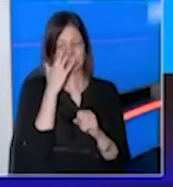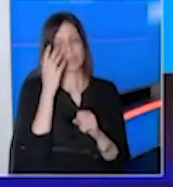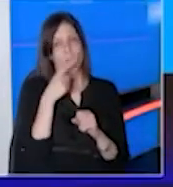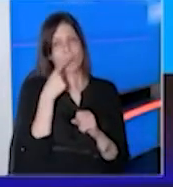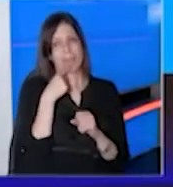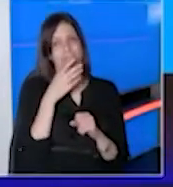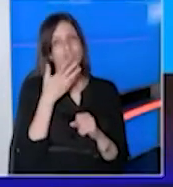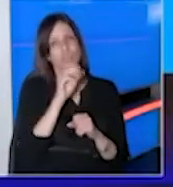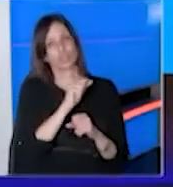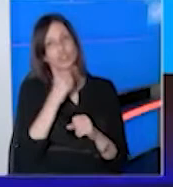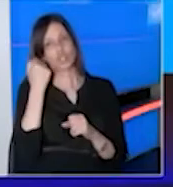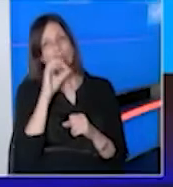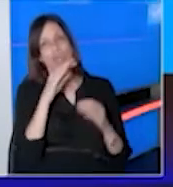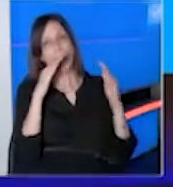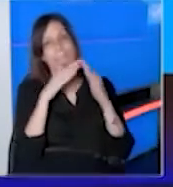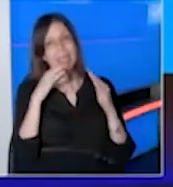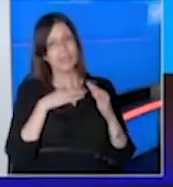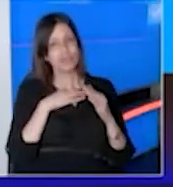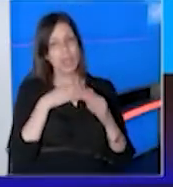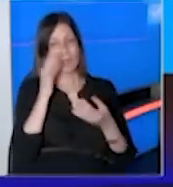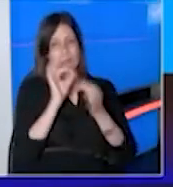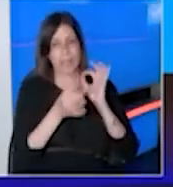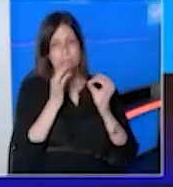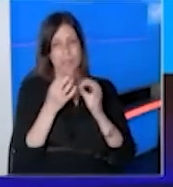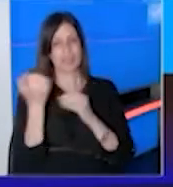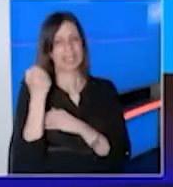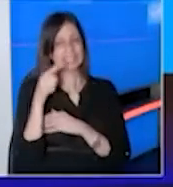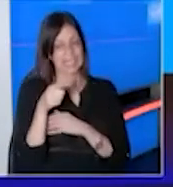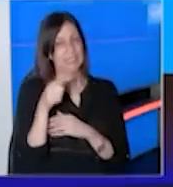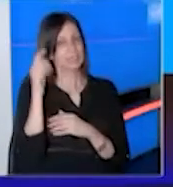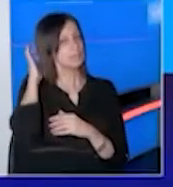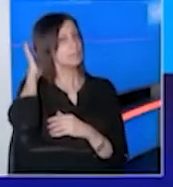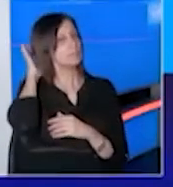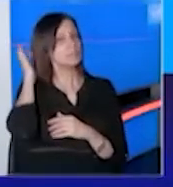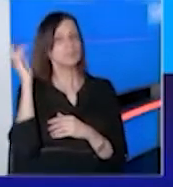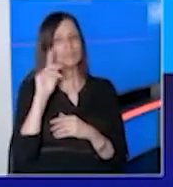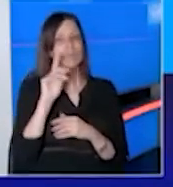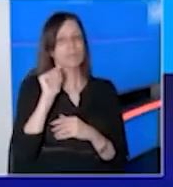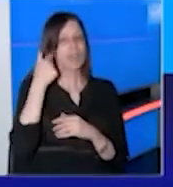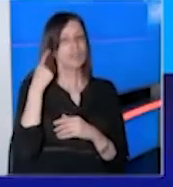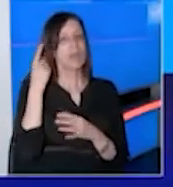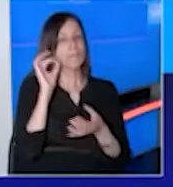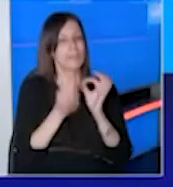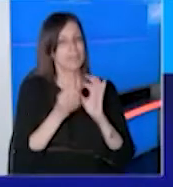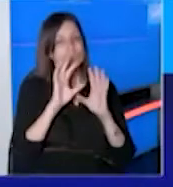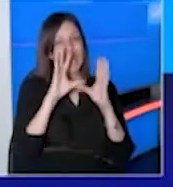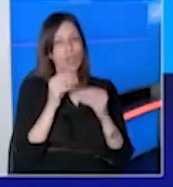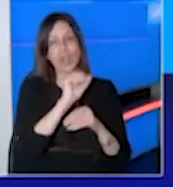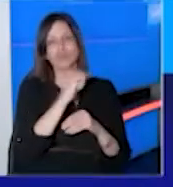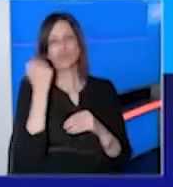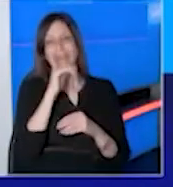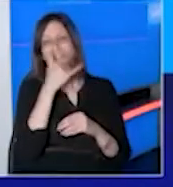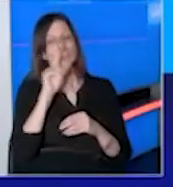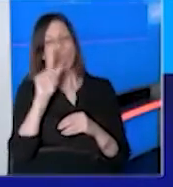של הבית שלי. אתה אומר משהו. בית המשפט חיזק את זה באירוע ניר דוד. לא, לא, לא, לא, לא. מחר אנחנו נשמע הכל מבית המשפט. השער הצהוב הוא לא